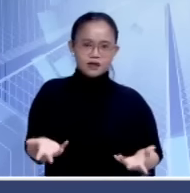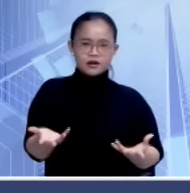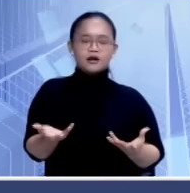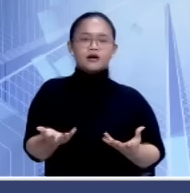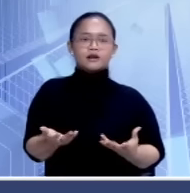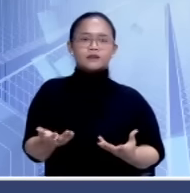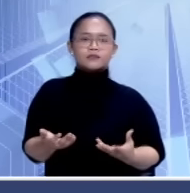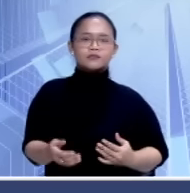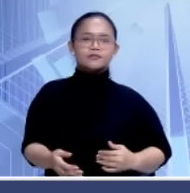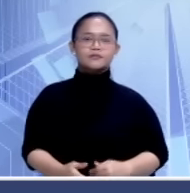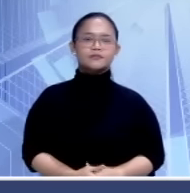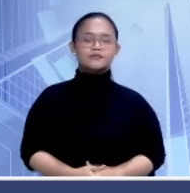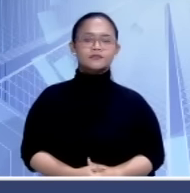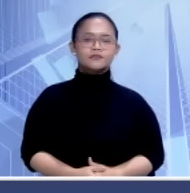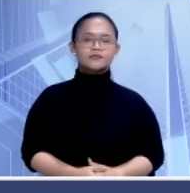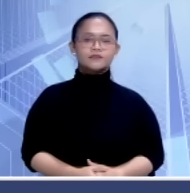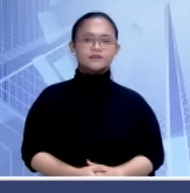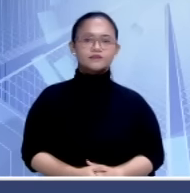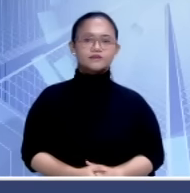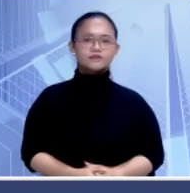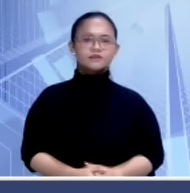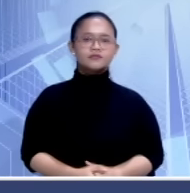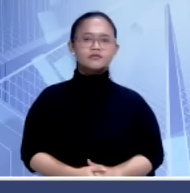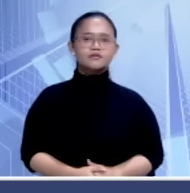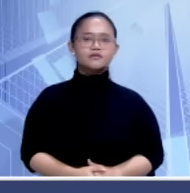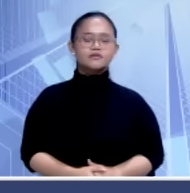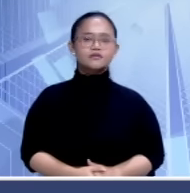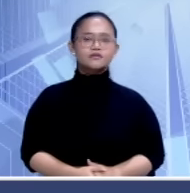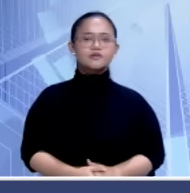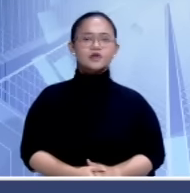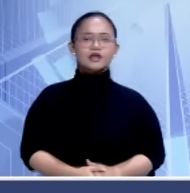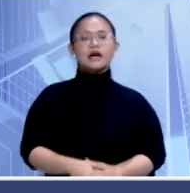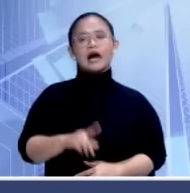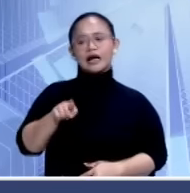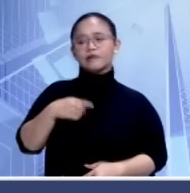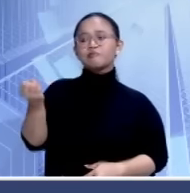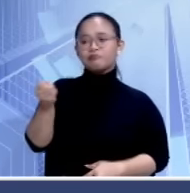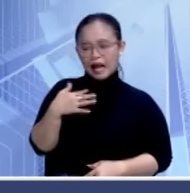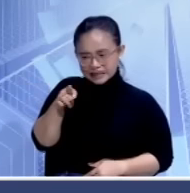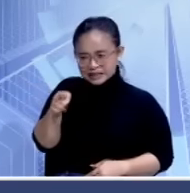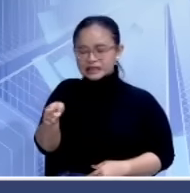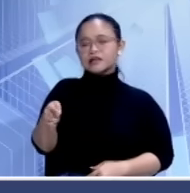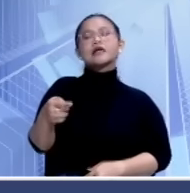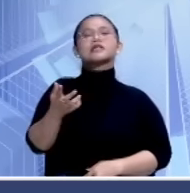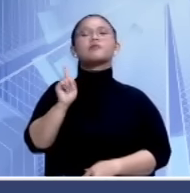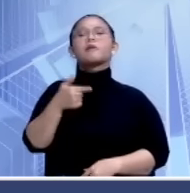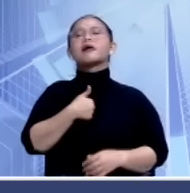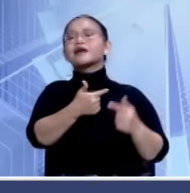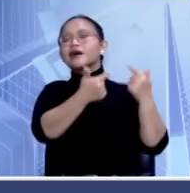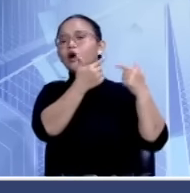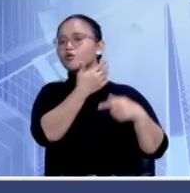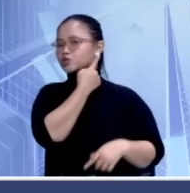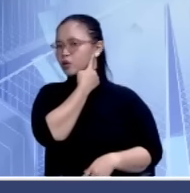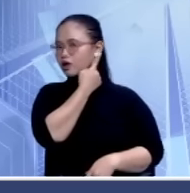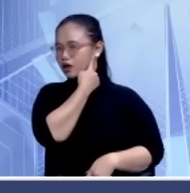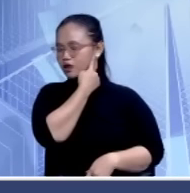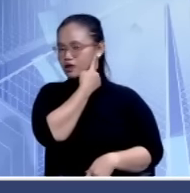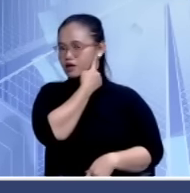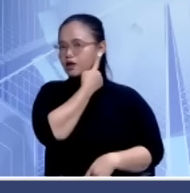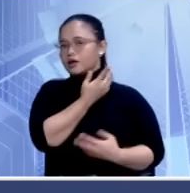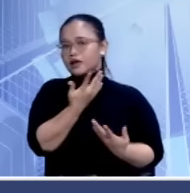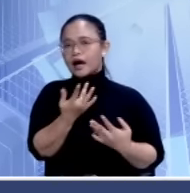ya cuman apa ya, cuman dia kayak keganggu aja sih, katanya sih keganggu lagi tidur istirahat. Mungkin kita